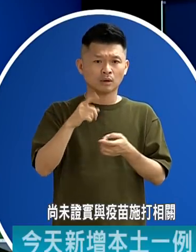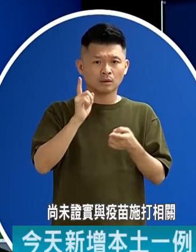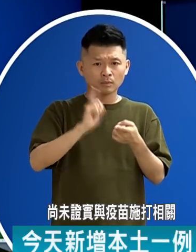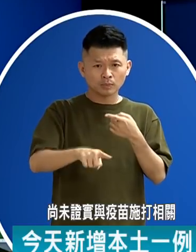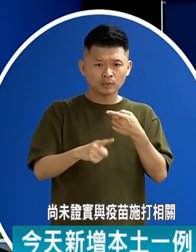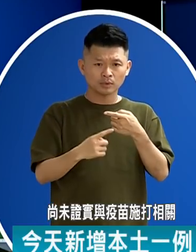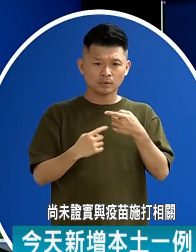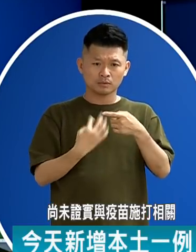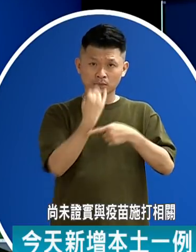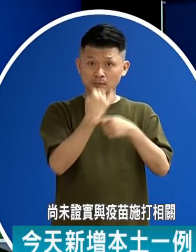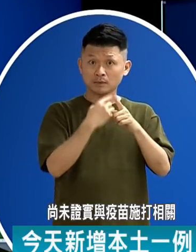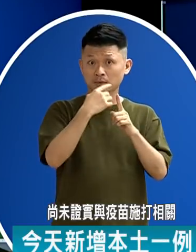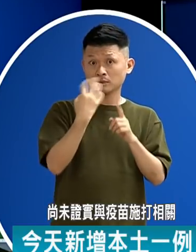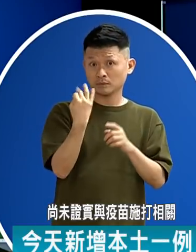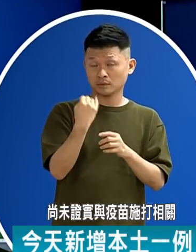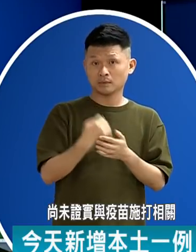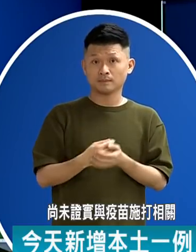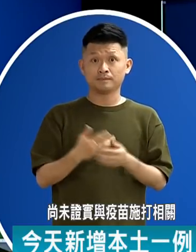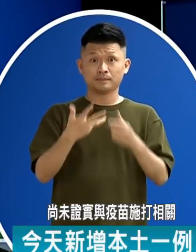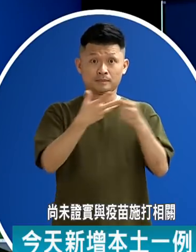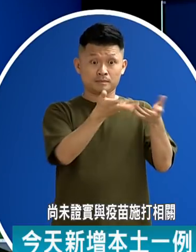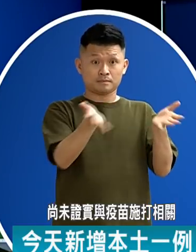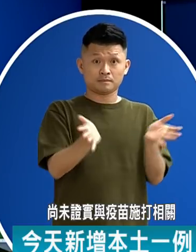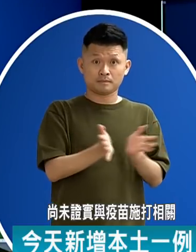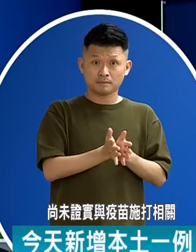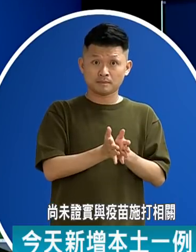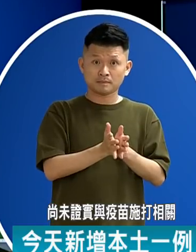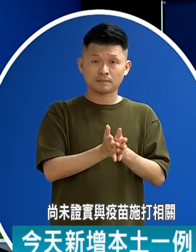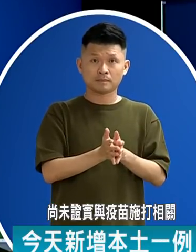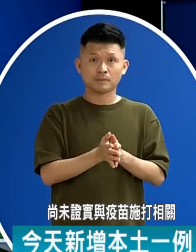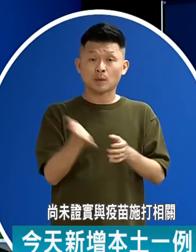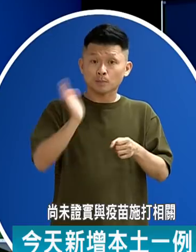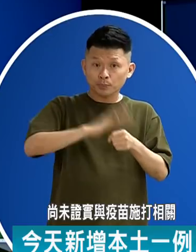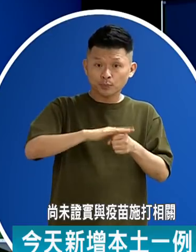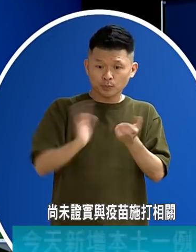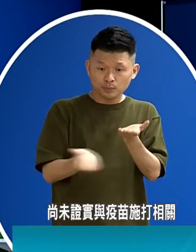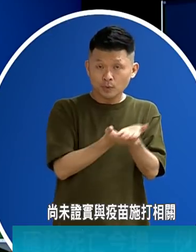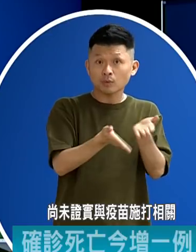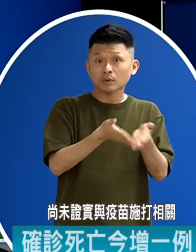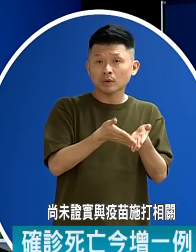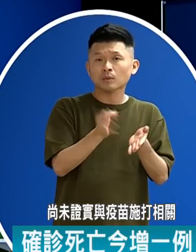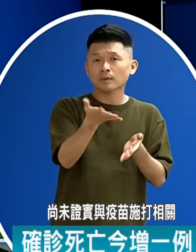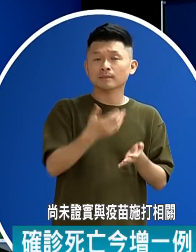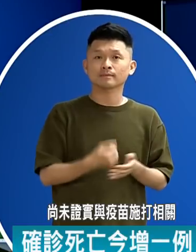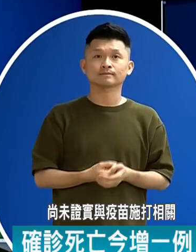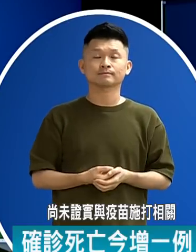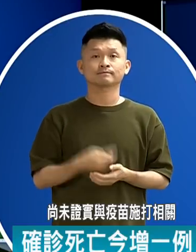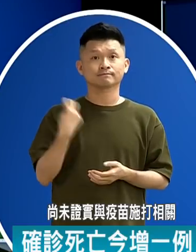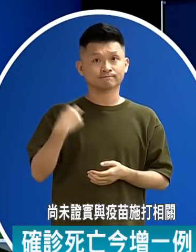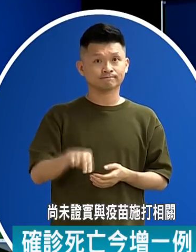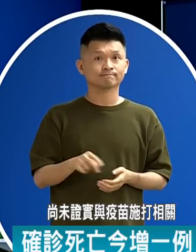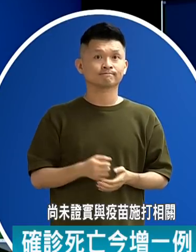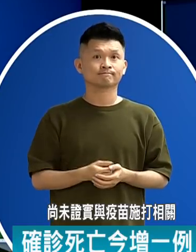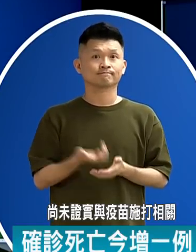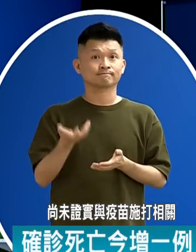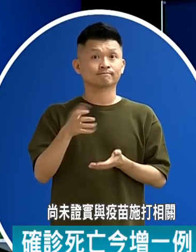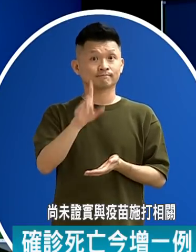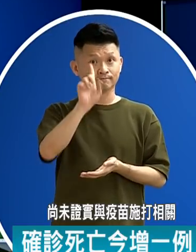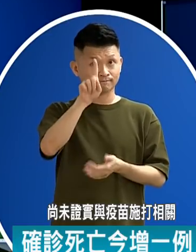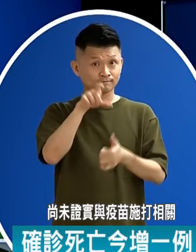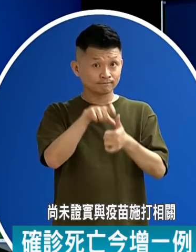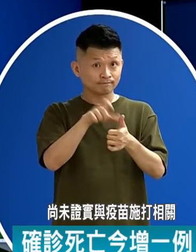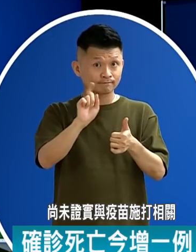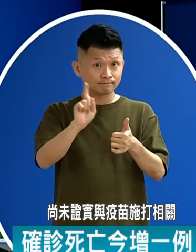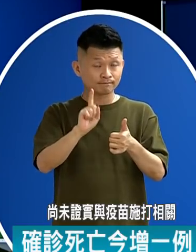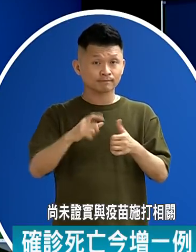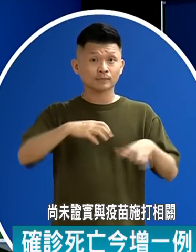少？那第八批次有多少需要补件的情况？为什么需要补件？那第三个问题是，刚刚有一题是